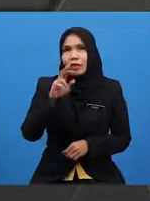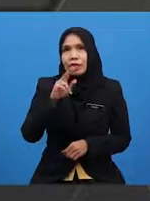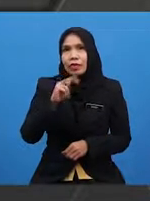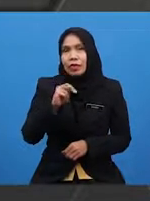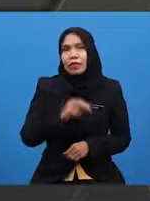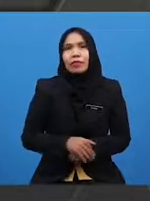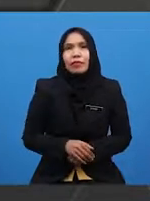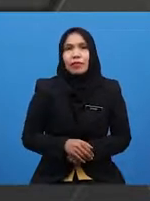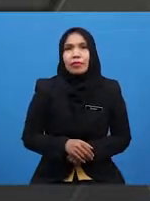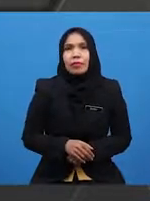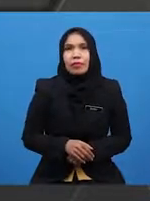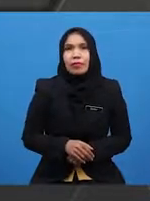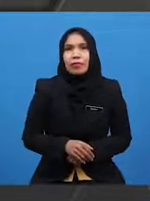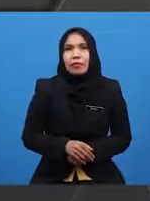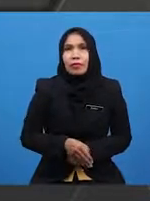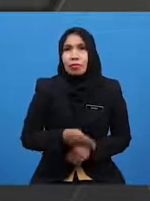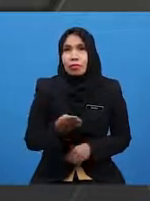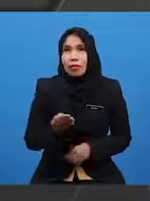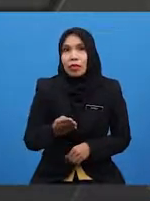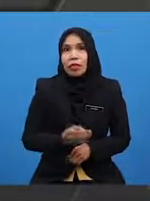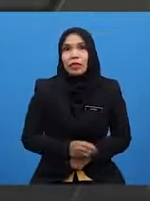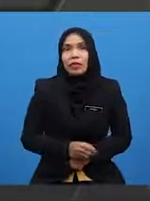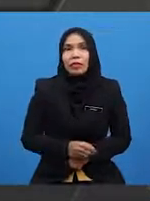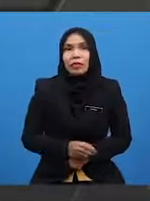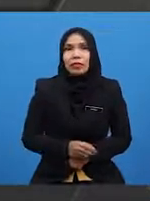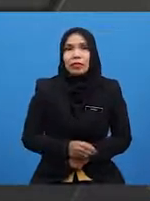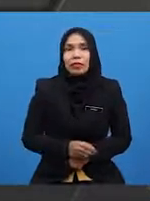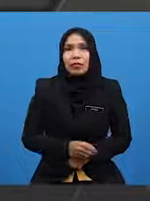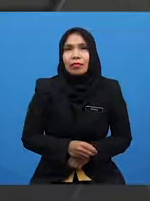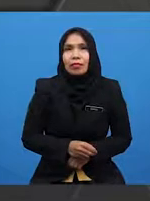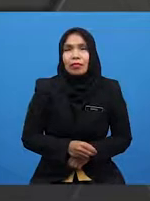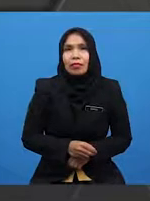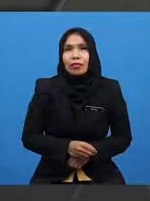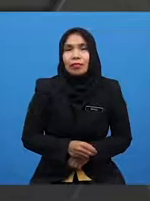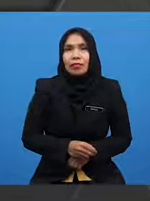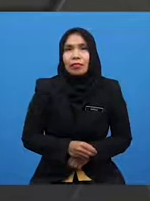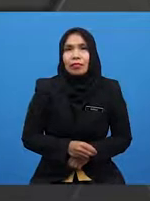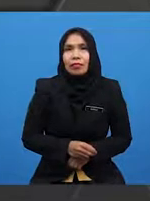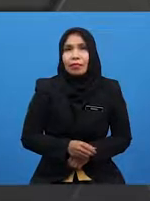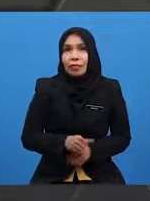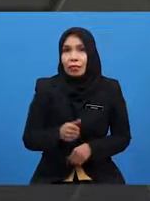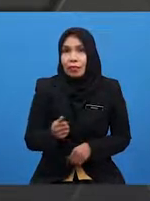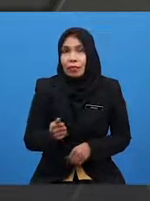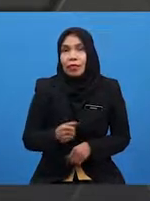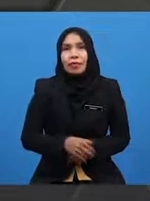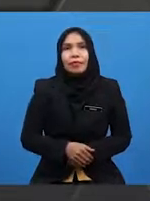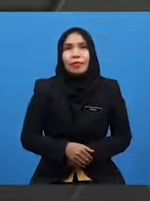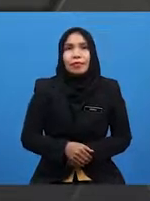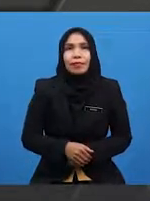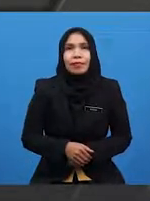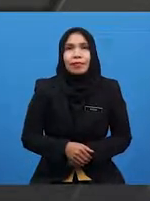bahan kutipan yang mempunyai bentuk, warna dan jalinan yang menarik. Alat: alatan